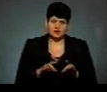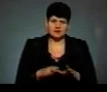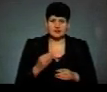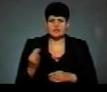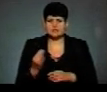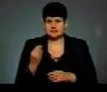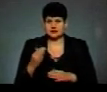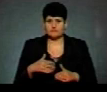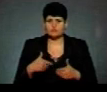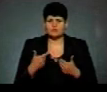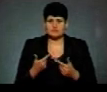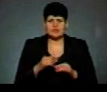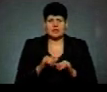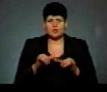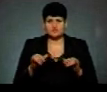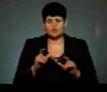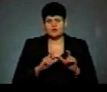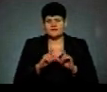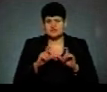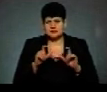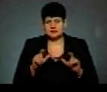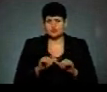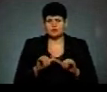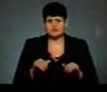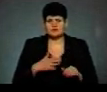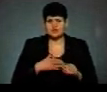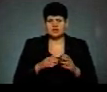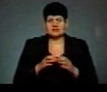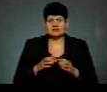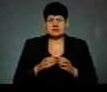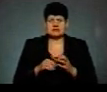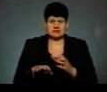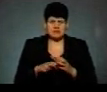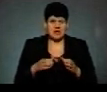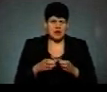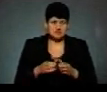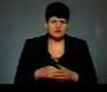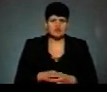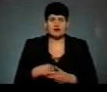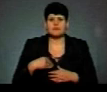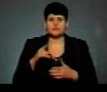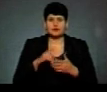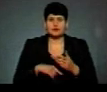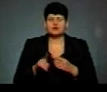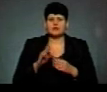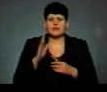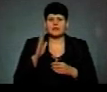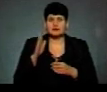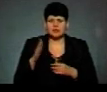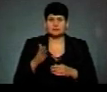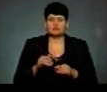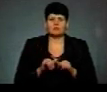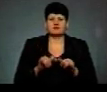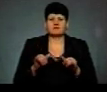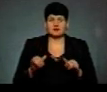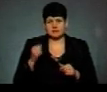цікаві пропозиції для розвитку університету, для розвитку тих же самих наших земляцтв. І я сподіваюся, що надалі ми будемо